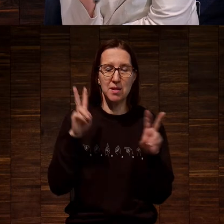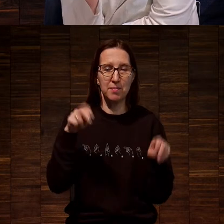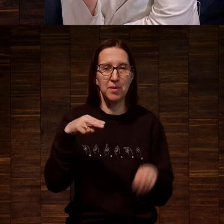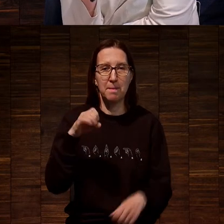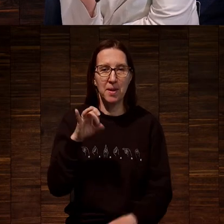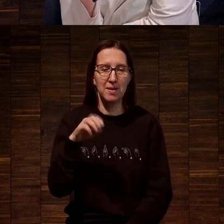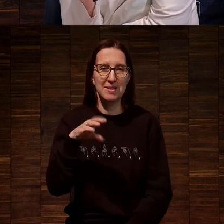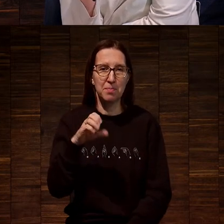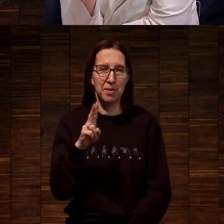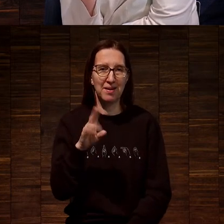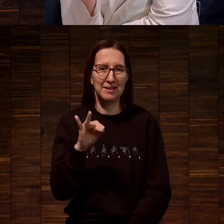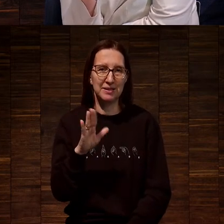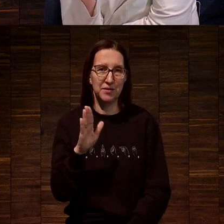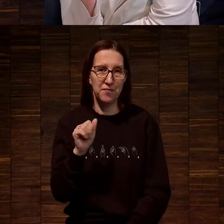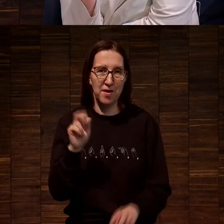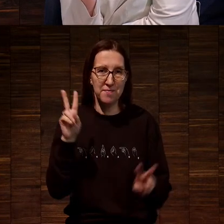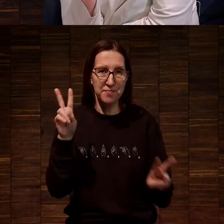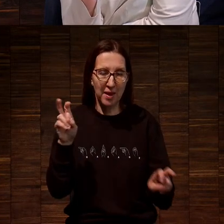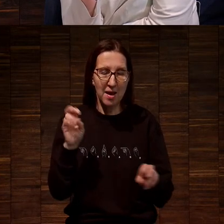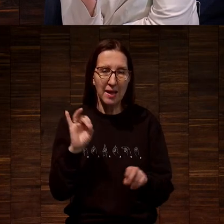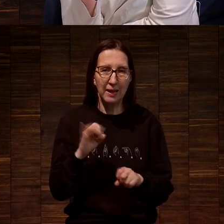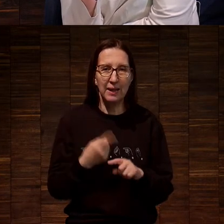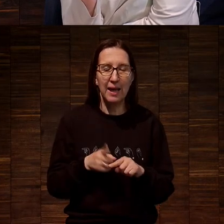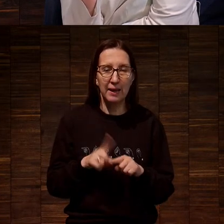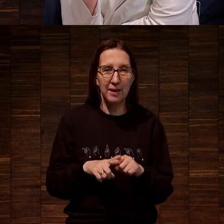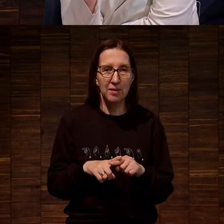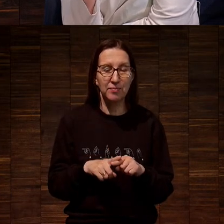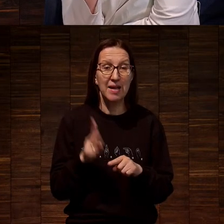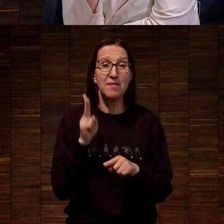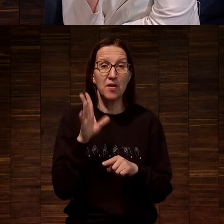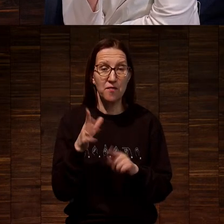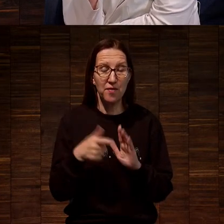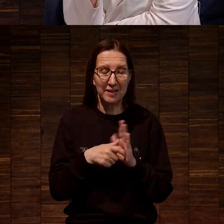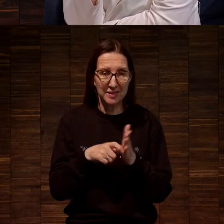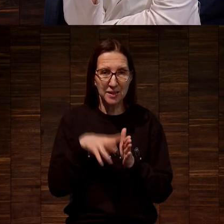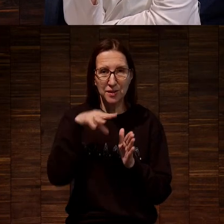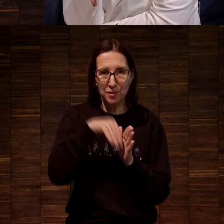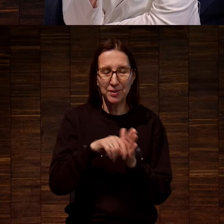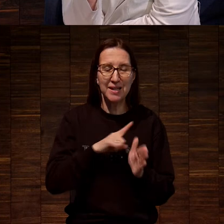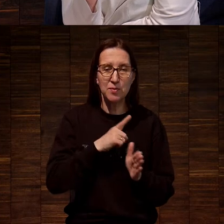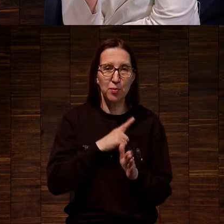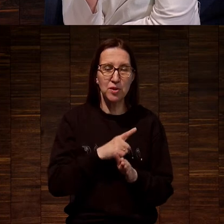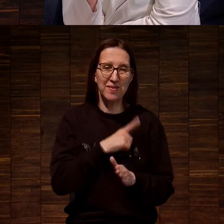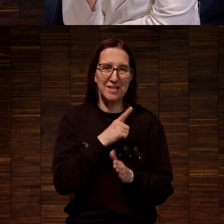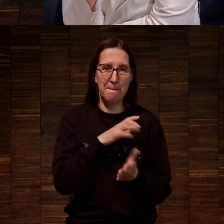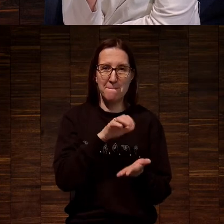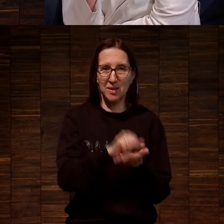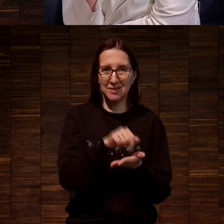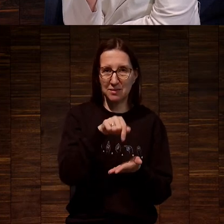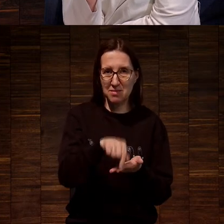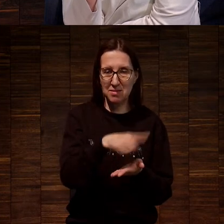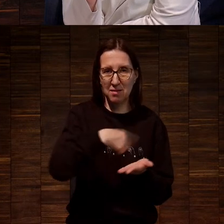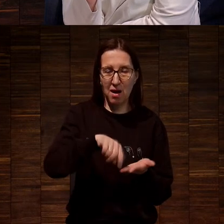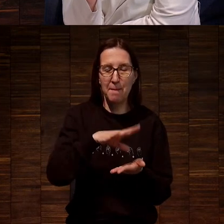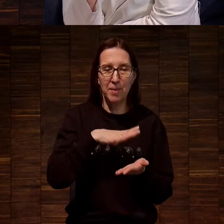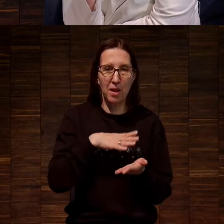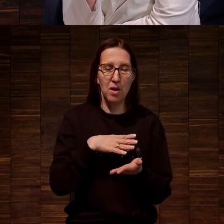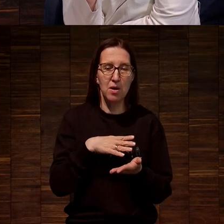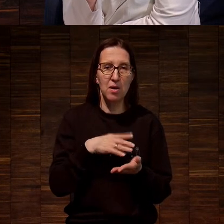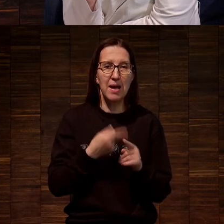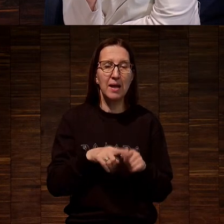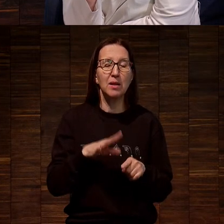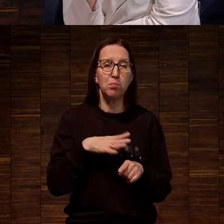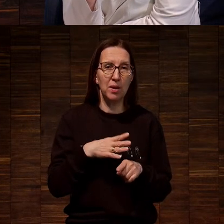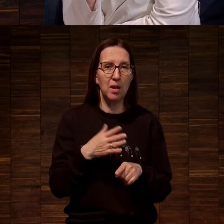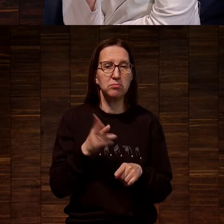«Перспектива». Это квартира, которая использовалась как мастерская группы. Это